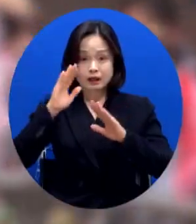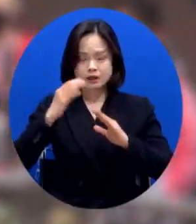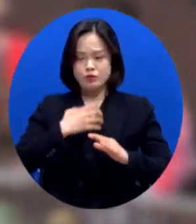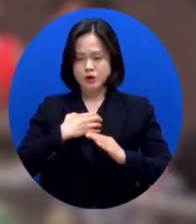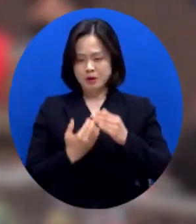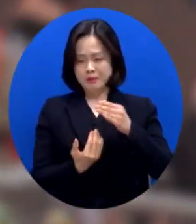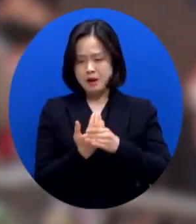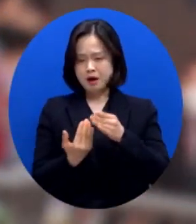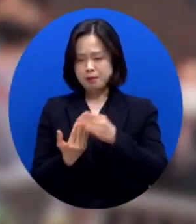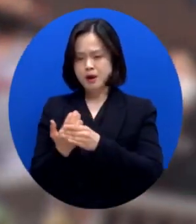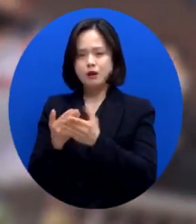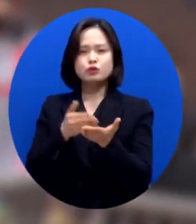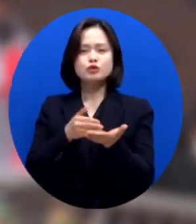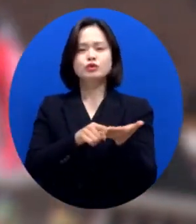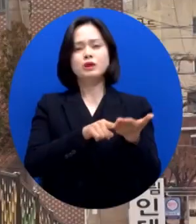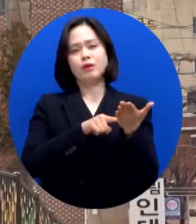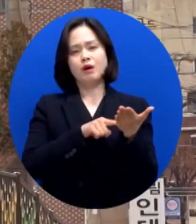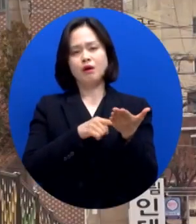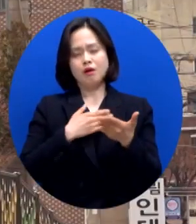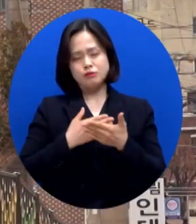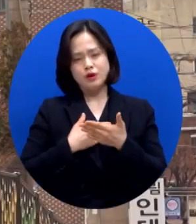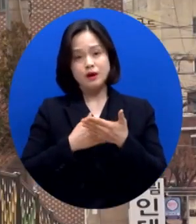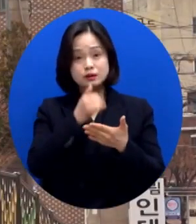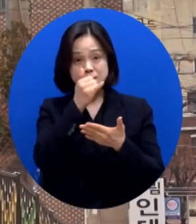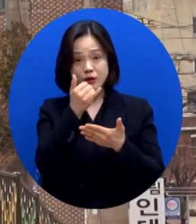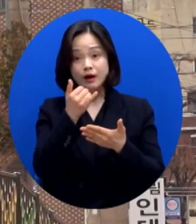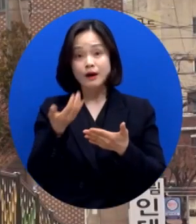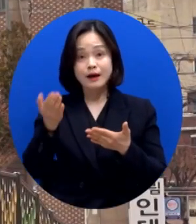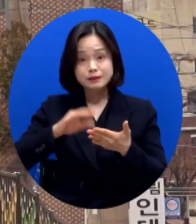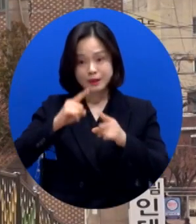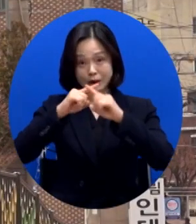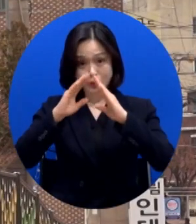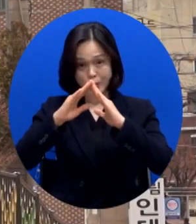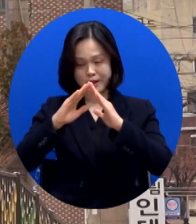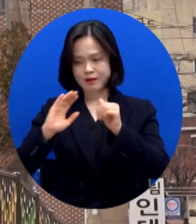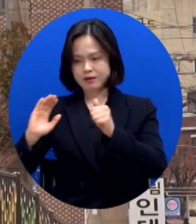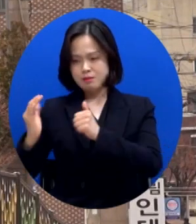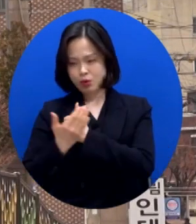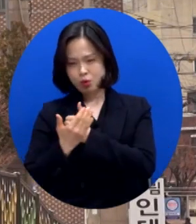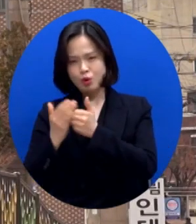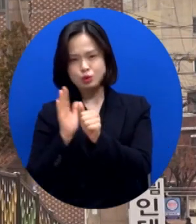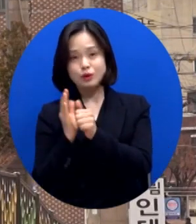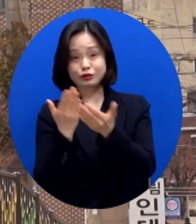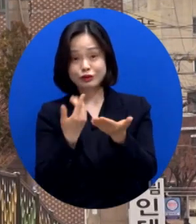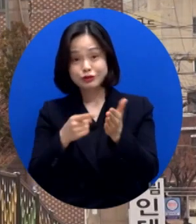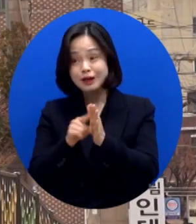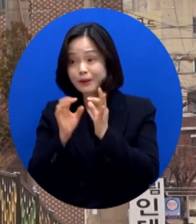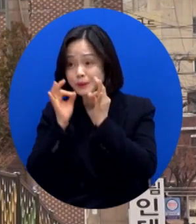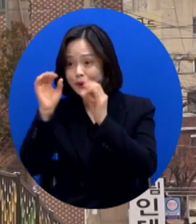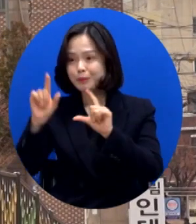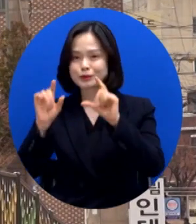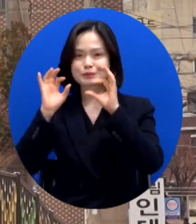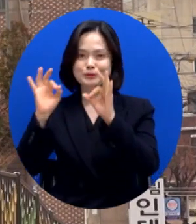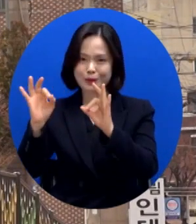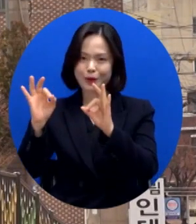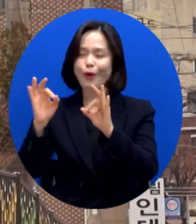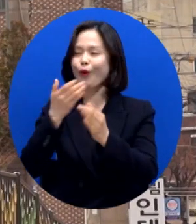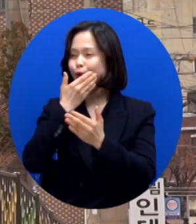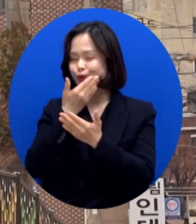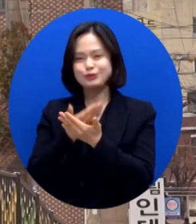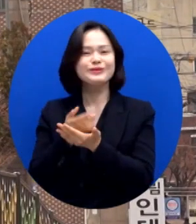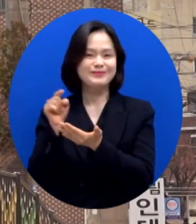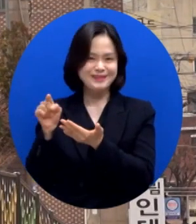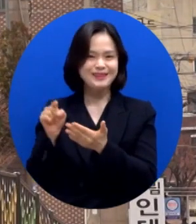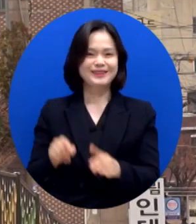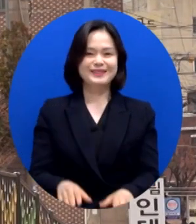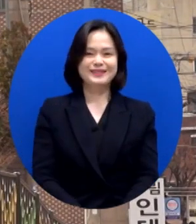소식이 들려오는 안타까운 이때. 소중한 천사들을 지키려는 지역교회의 노력이 어느 때보다도 더욱 소중하게 다가오고